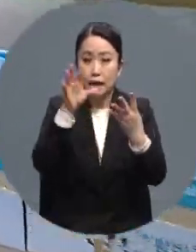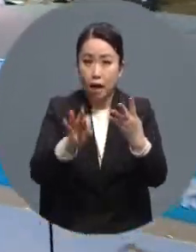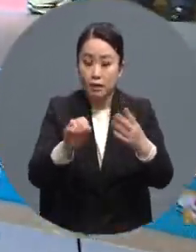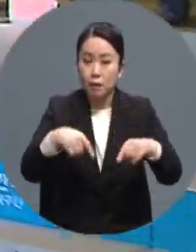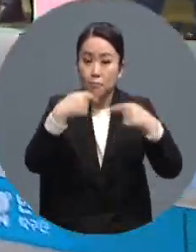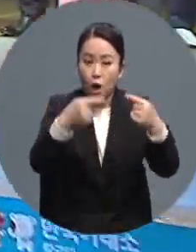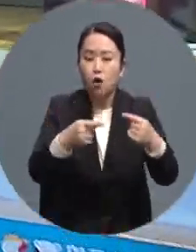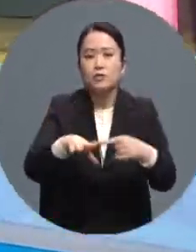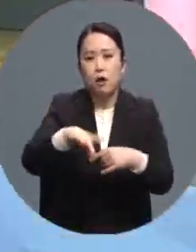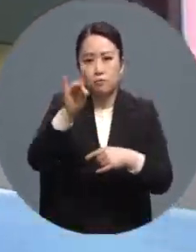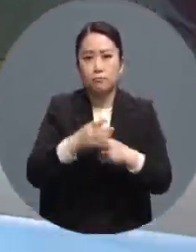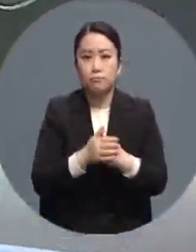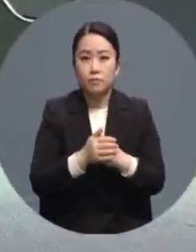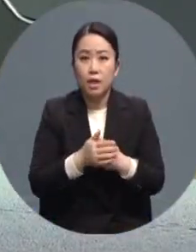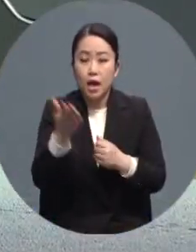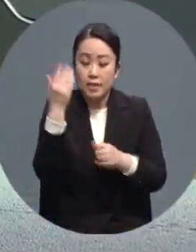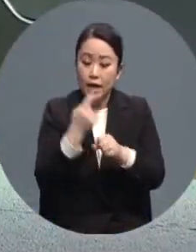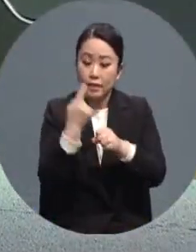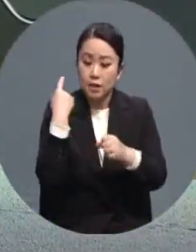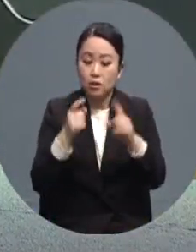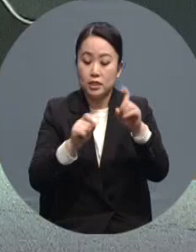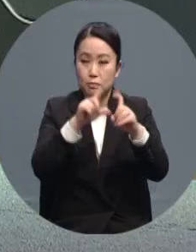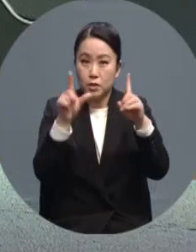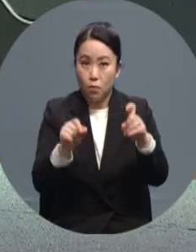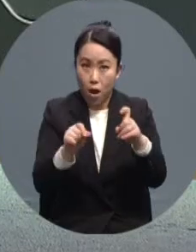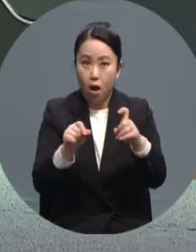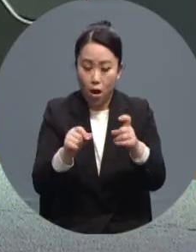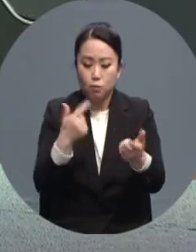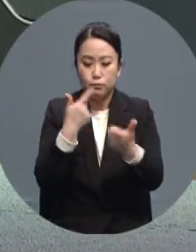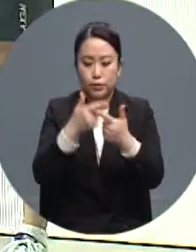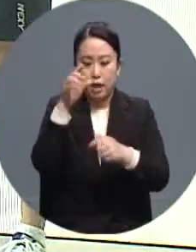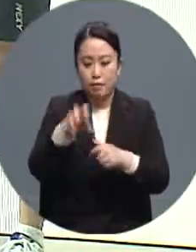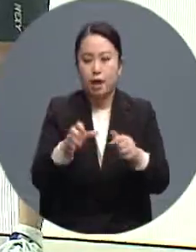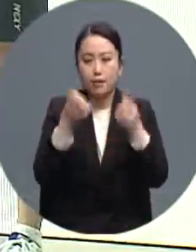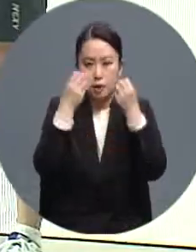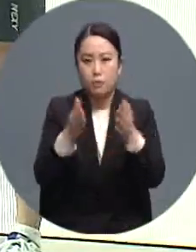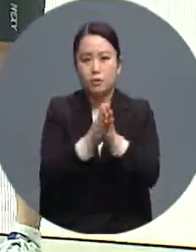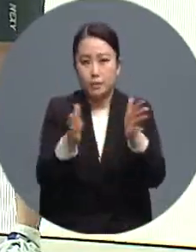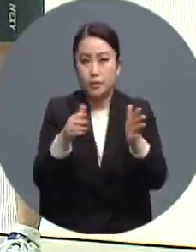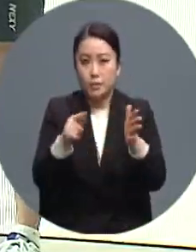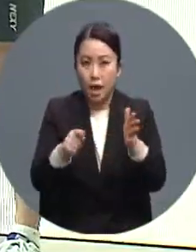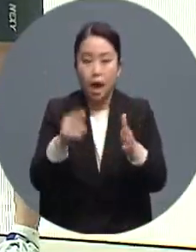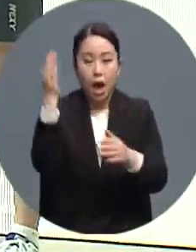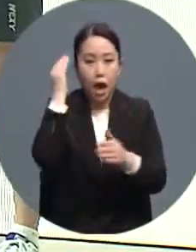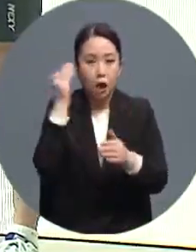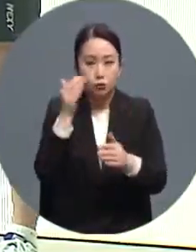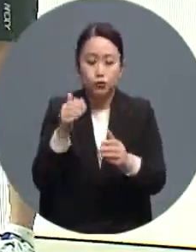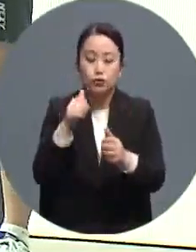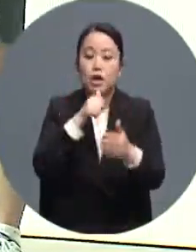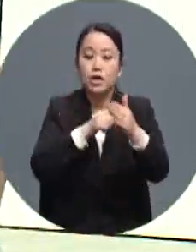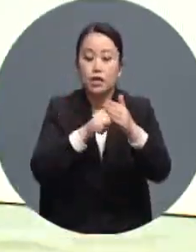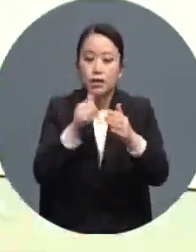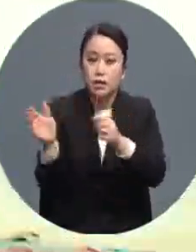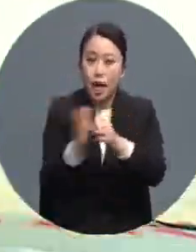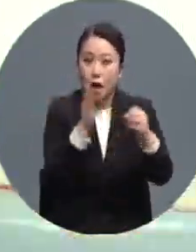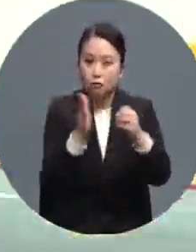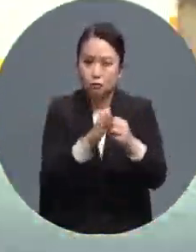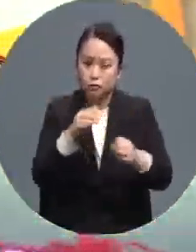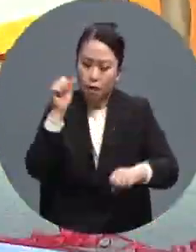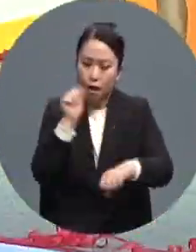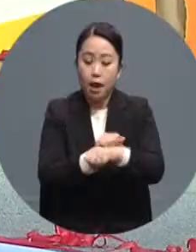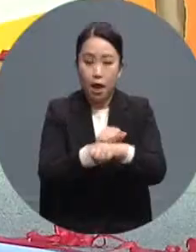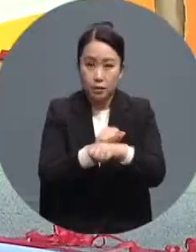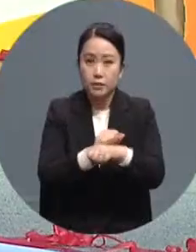한국거래소 프로탁구단은 지난해 11월 부산을 연고지로 출범했습니다. 한국 탁구의 간판 스타 유남규를